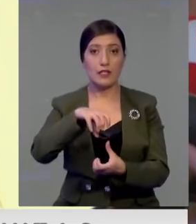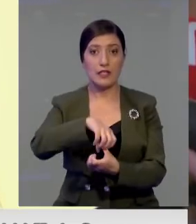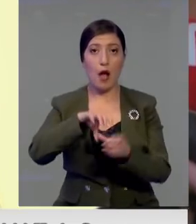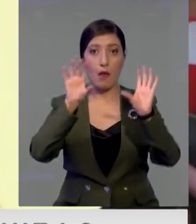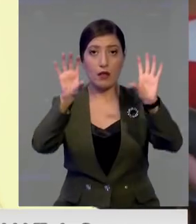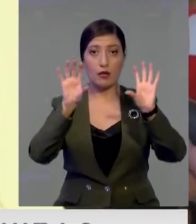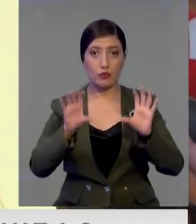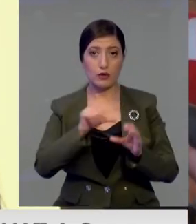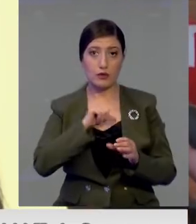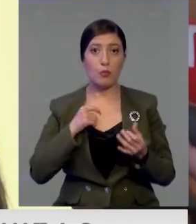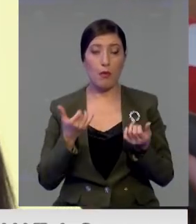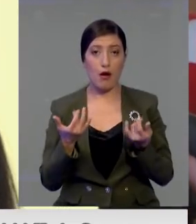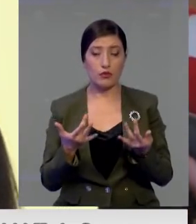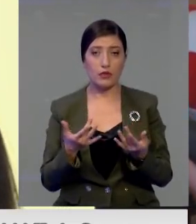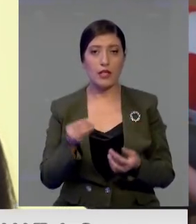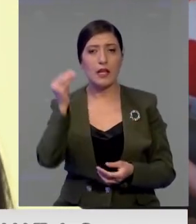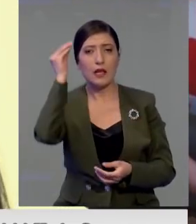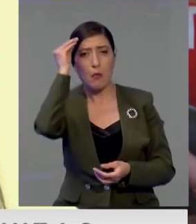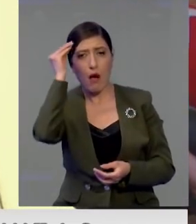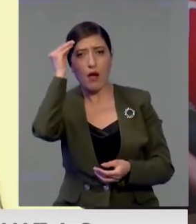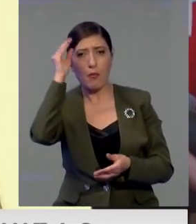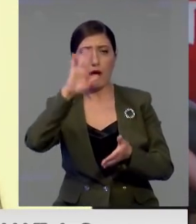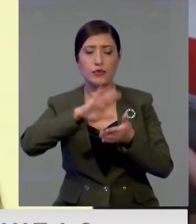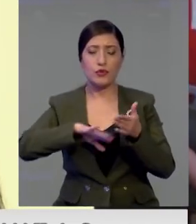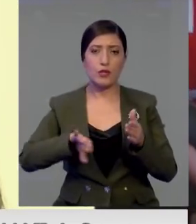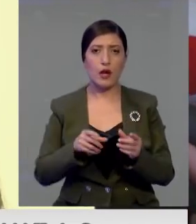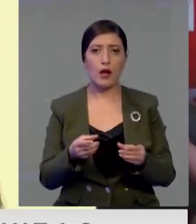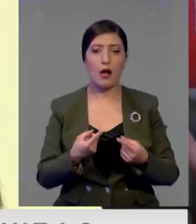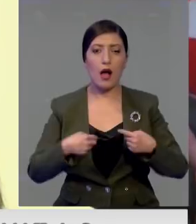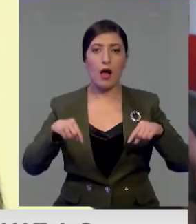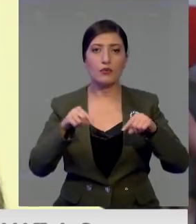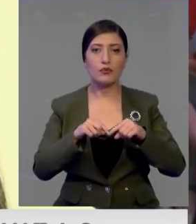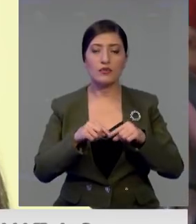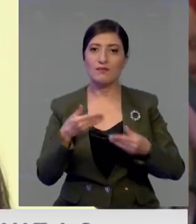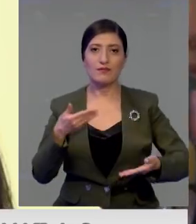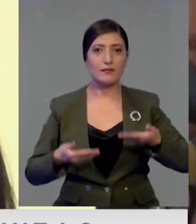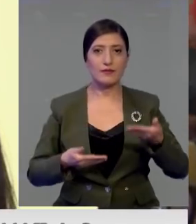Գիտեք, իմաստալից եւ անիմաստ կառույց եզրույթը հարաբերական է։